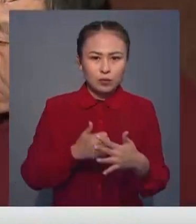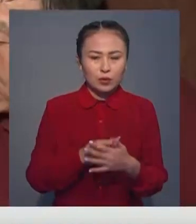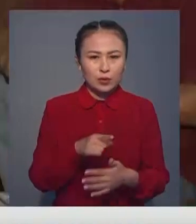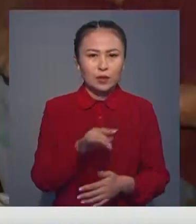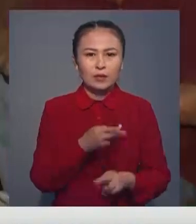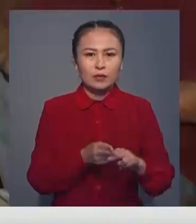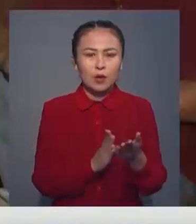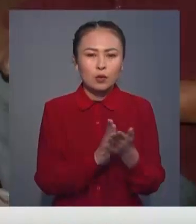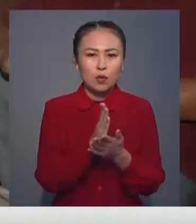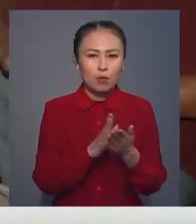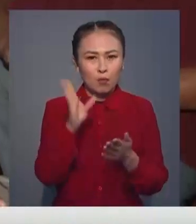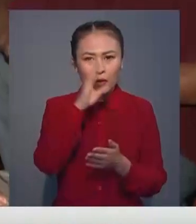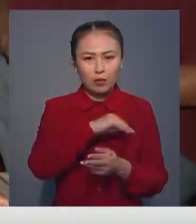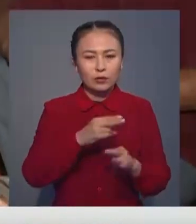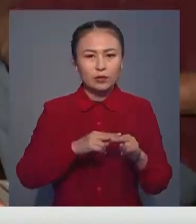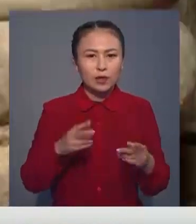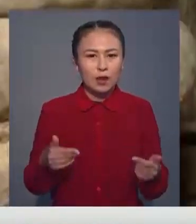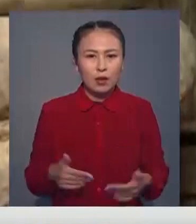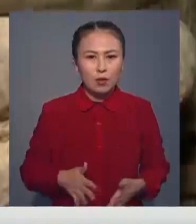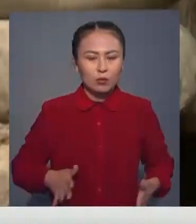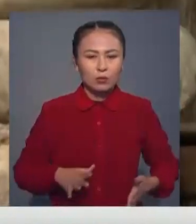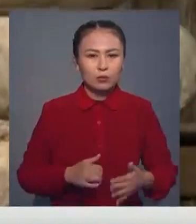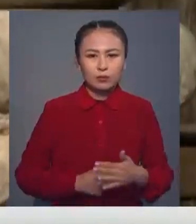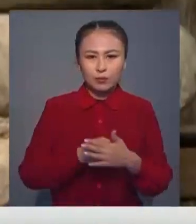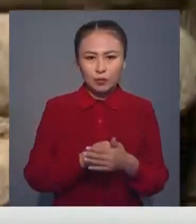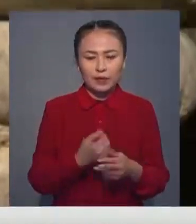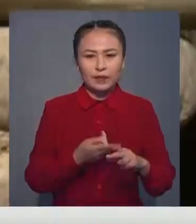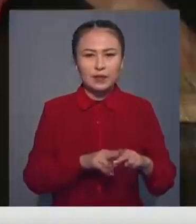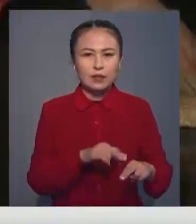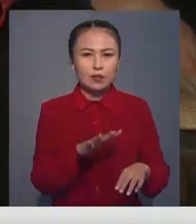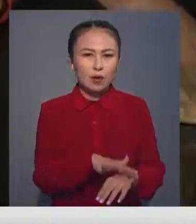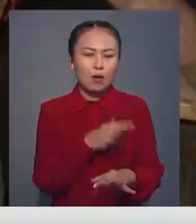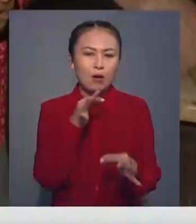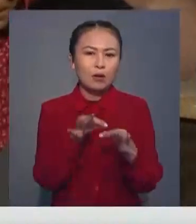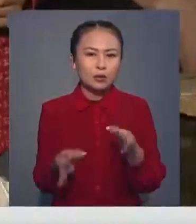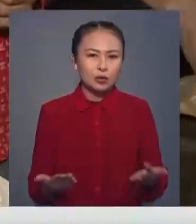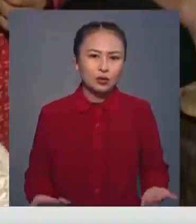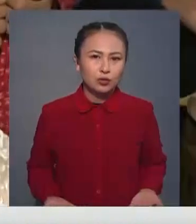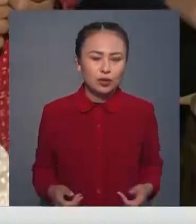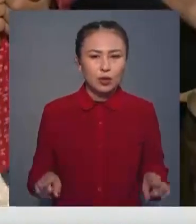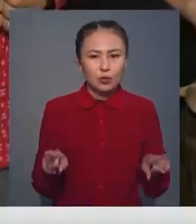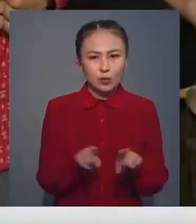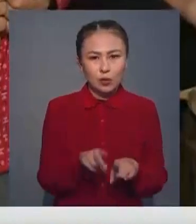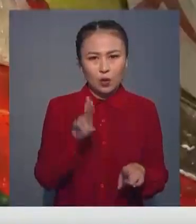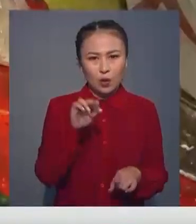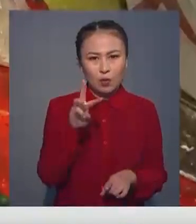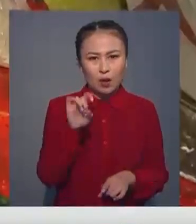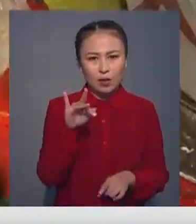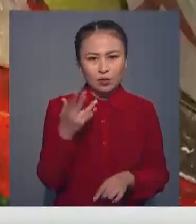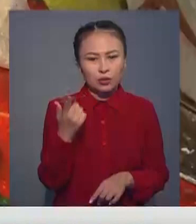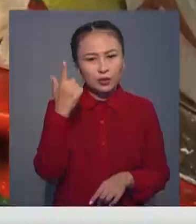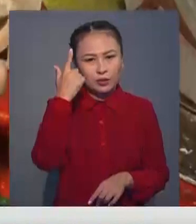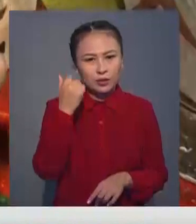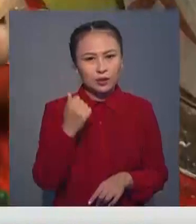Көпке дейін қарын аштырмайды. Орталықтан өте алыс Шалғай ауылда тұратын Мария Ғұмарова да құмаршықтың қадырын жақсы